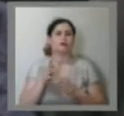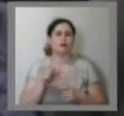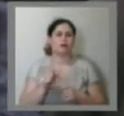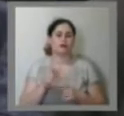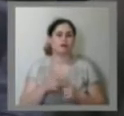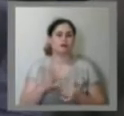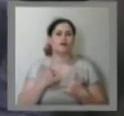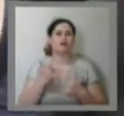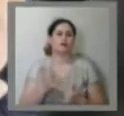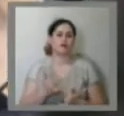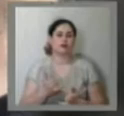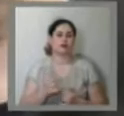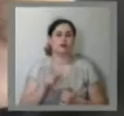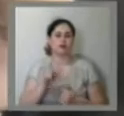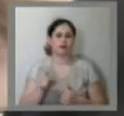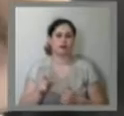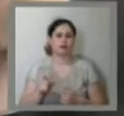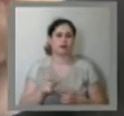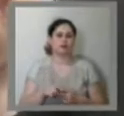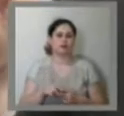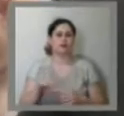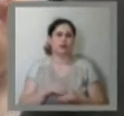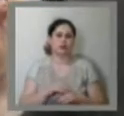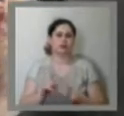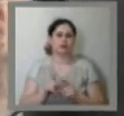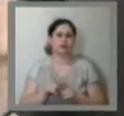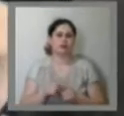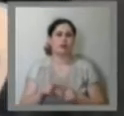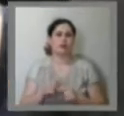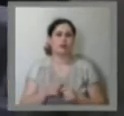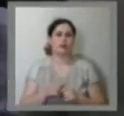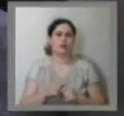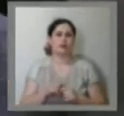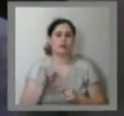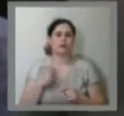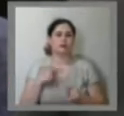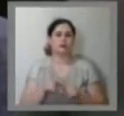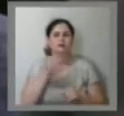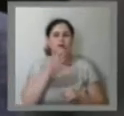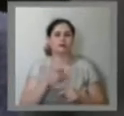чоловіка. І жінки, звісно. Ну, і скажу вам, що